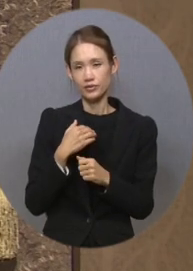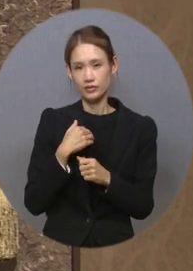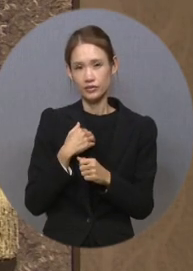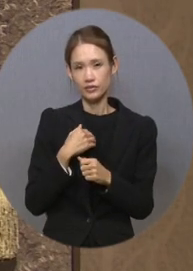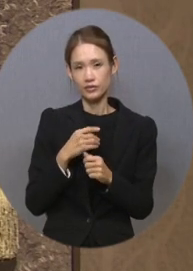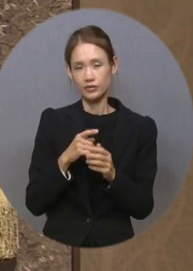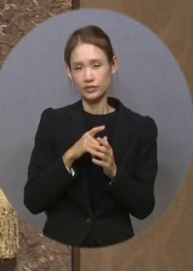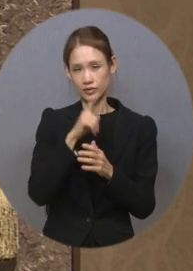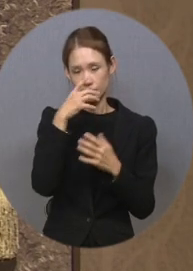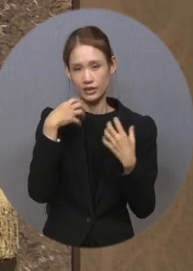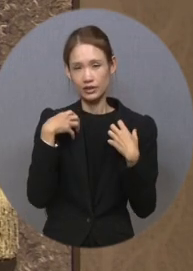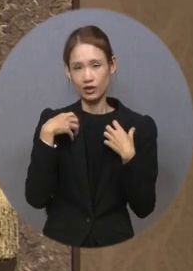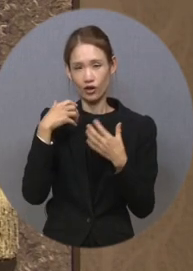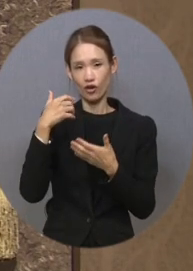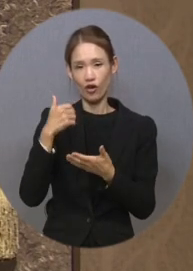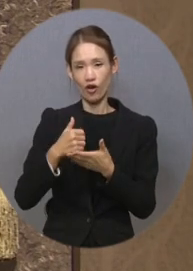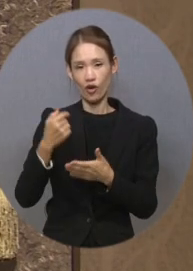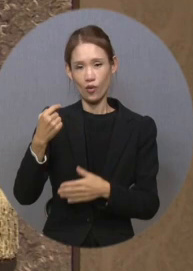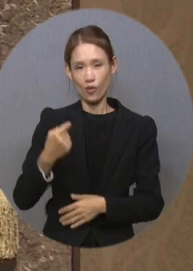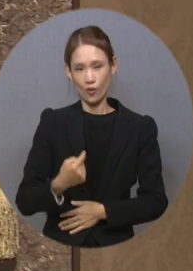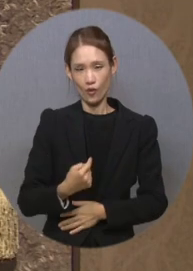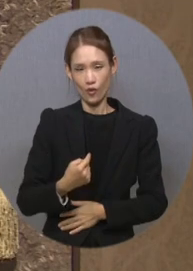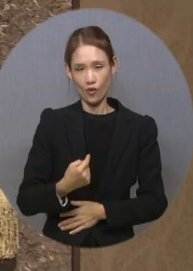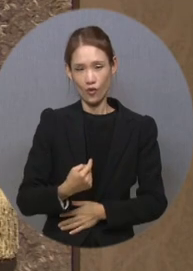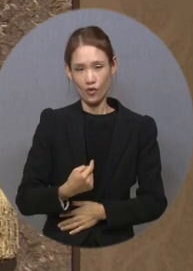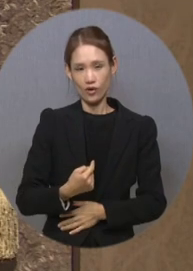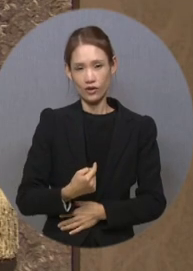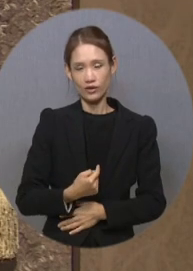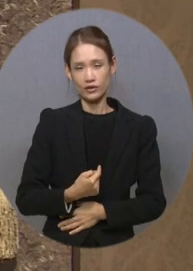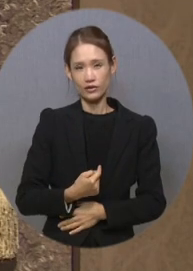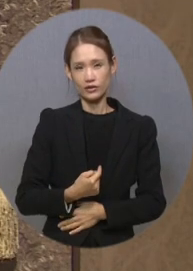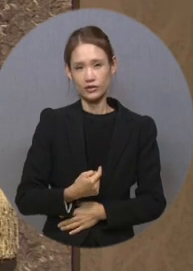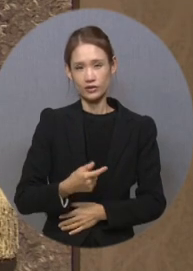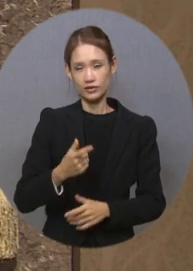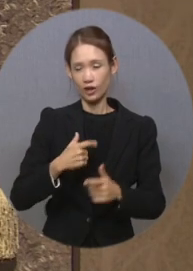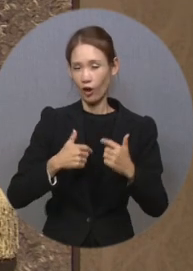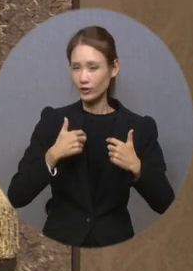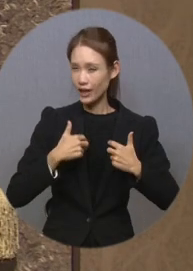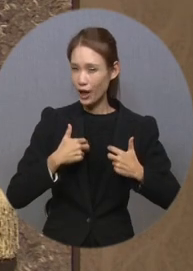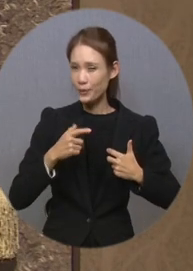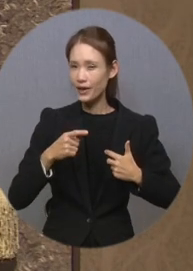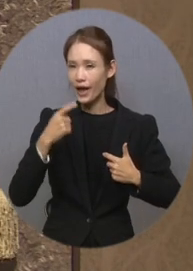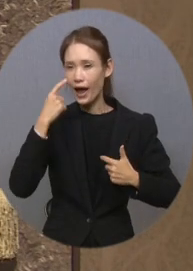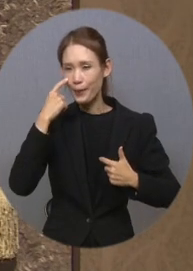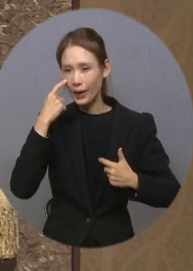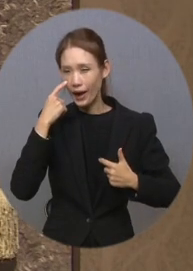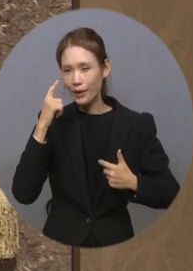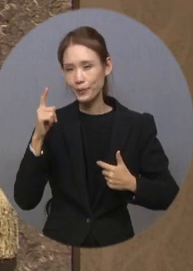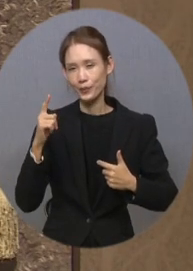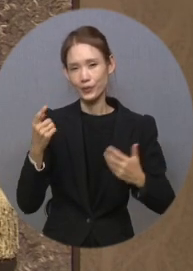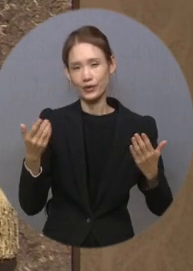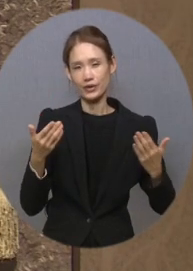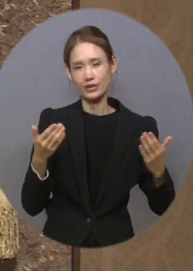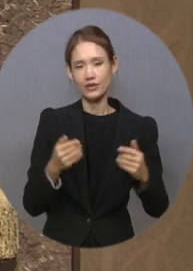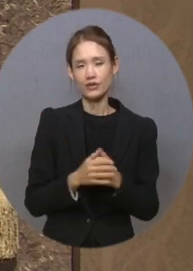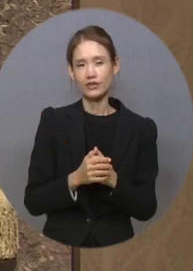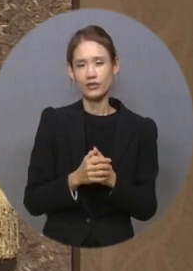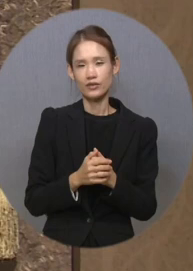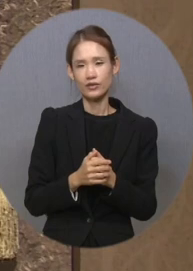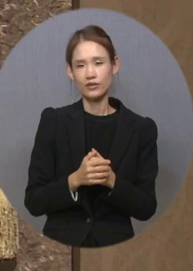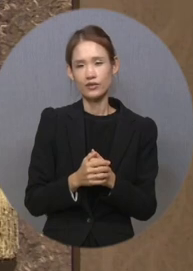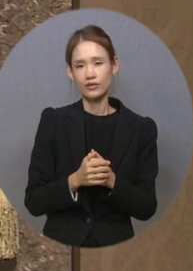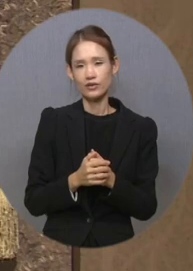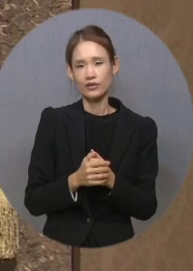그 시청에 와서 한 가지 좀 재밌게 해보고자 하는 것이 네.